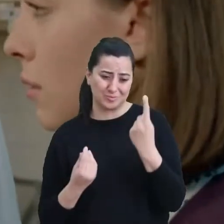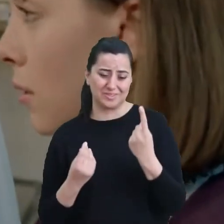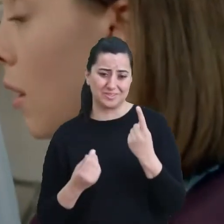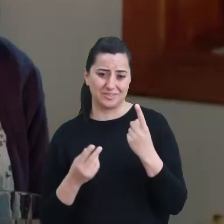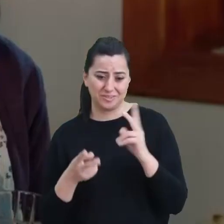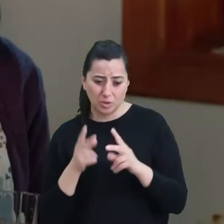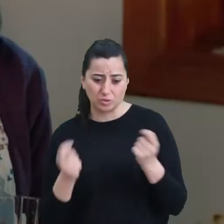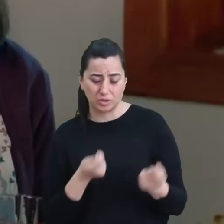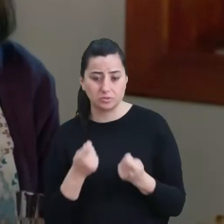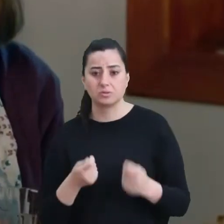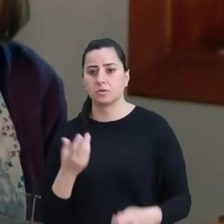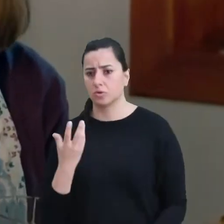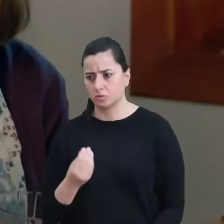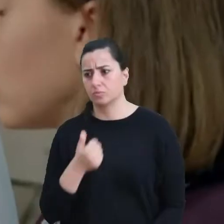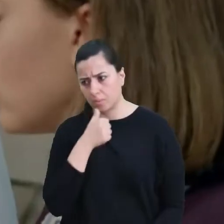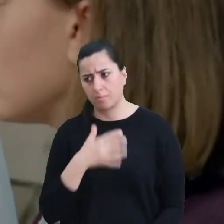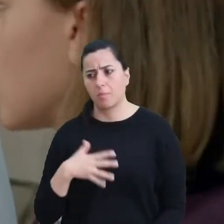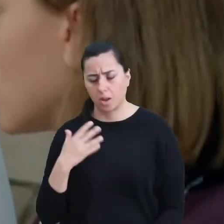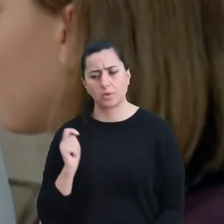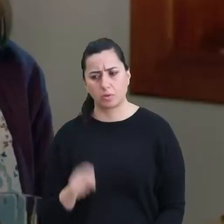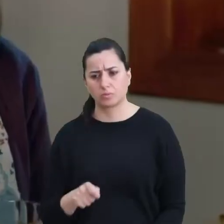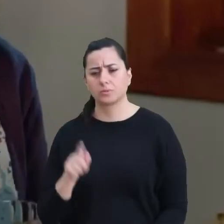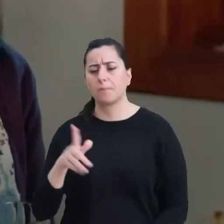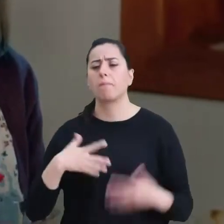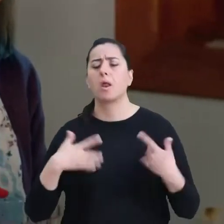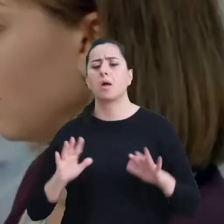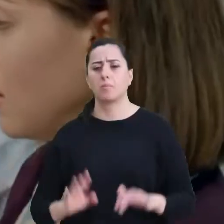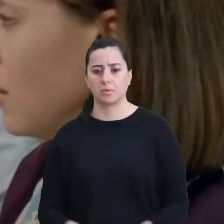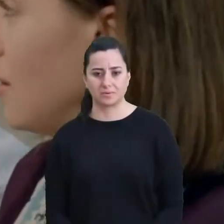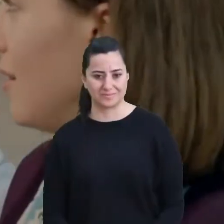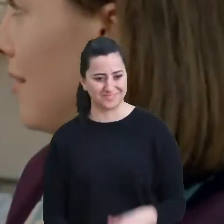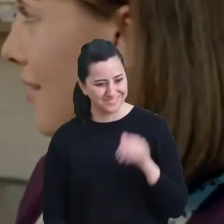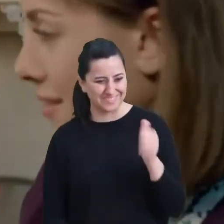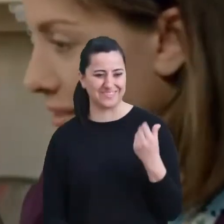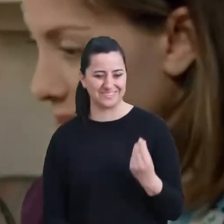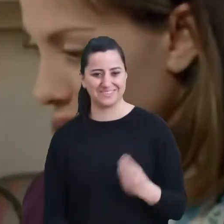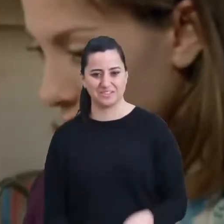diyeyim sıkı tut şu işi. Tutuyoruz baba, çok sıkı tutuyoruz. Biz o işi, sen merak etme. Vay yaşa.